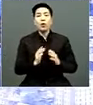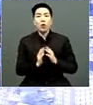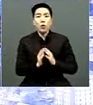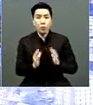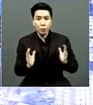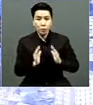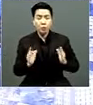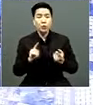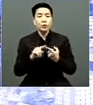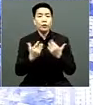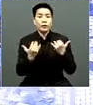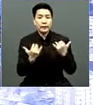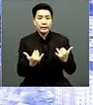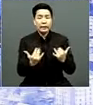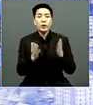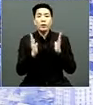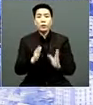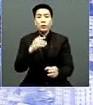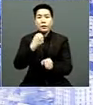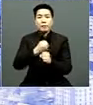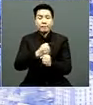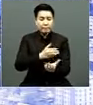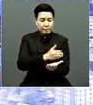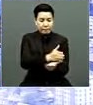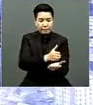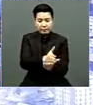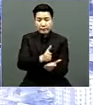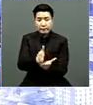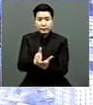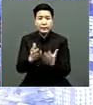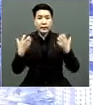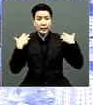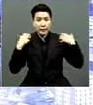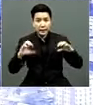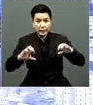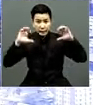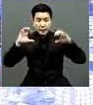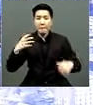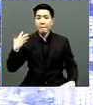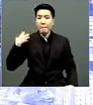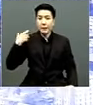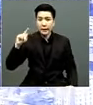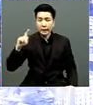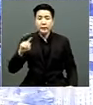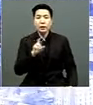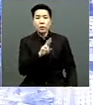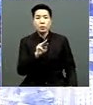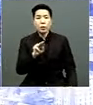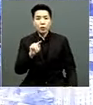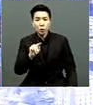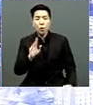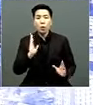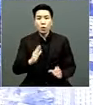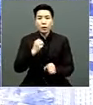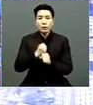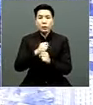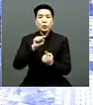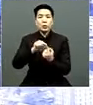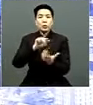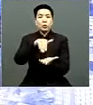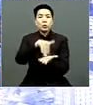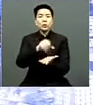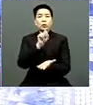ทางผู้ที่เป็นทั้งเจ้าหน้าที่ทุกฝ่ายข้าราชการขอบคุณรัฐมนตรีปลัดกระทรวงเจ้าหน้าที่ผู้ปฏิบัติงานในศูนย์โควิด